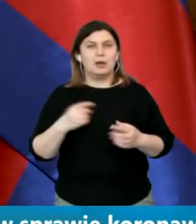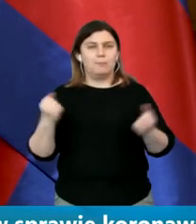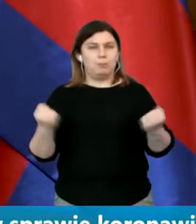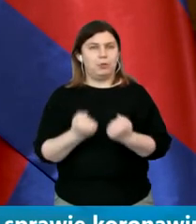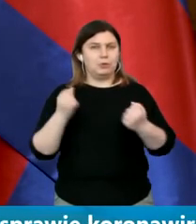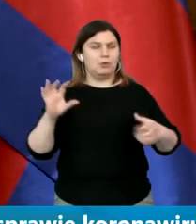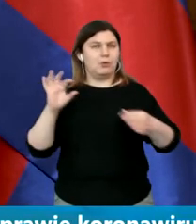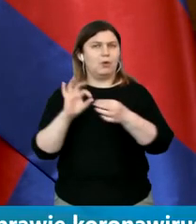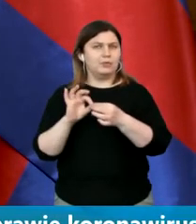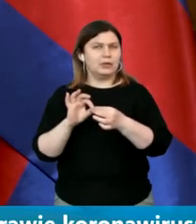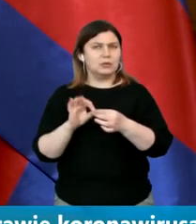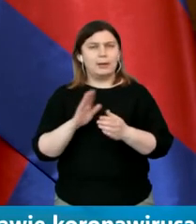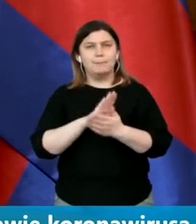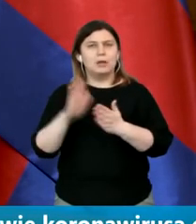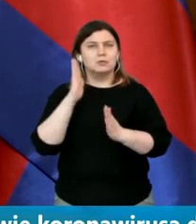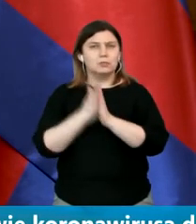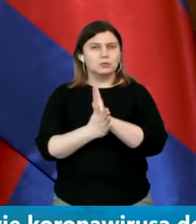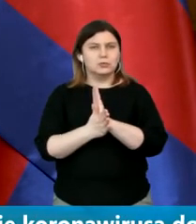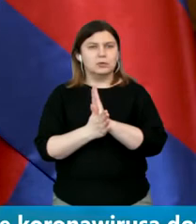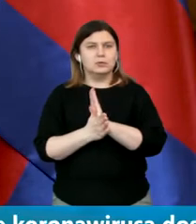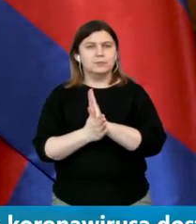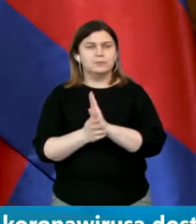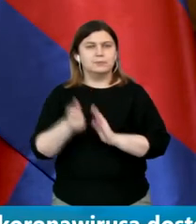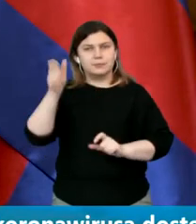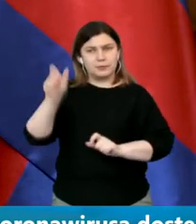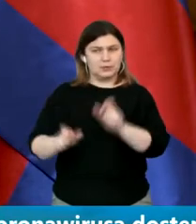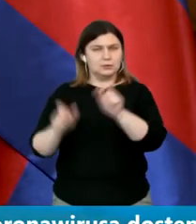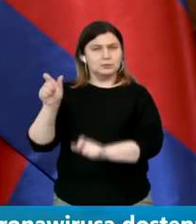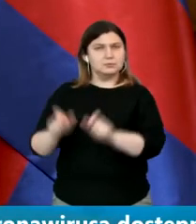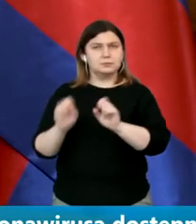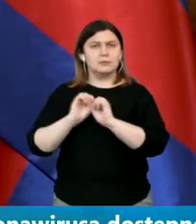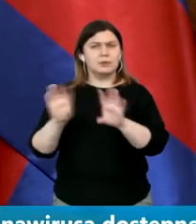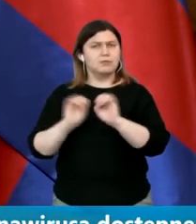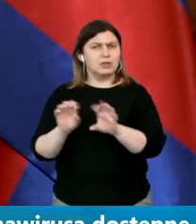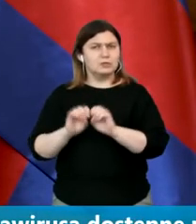skontaktować bezpośrednio, indywidualnie i wyjaśnimy,